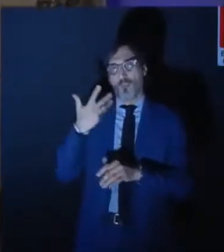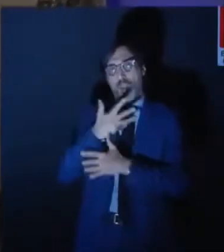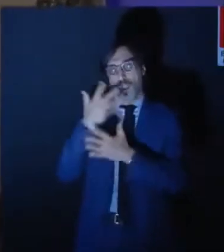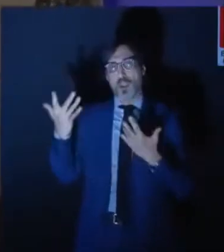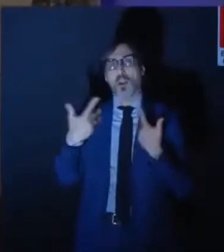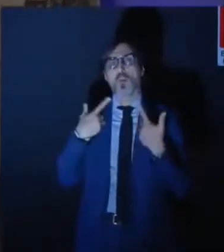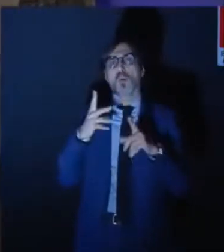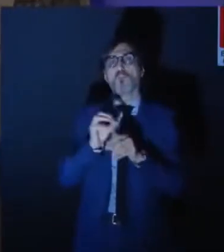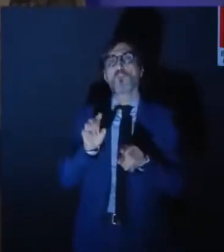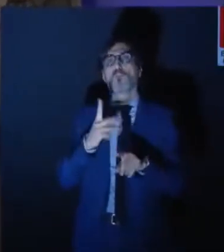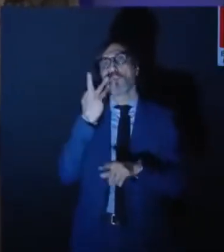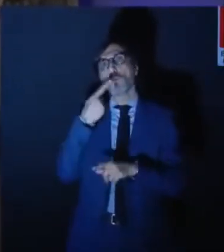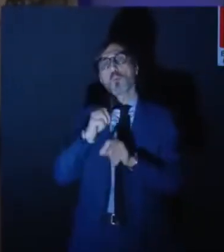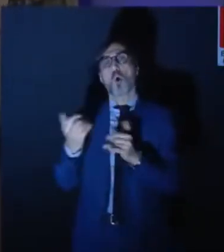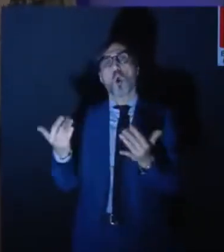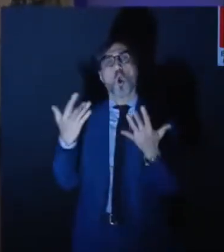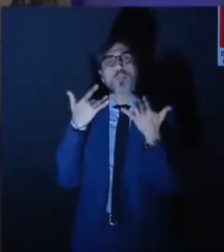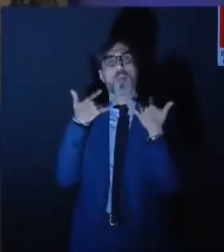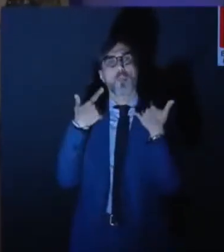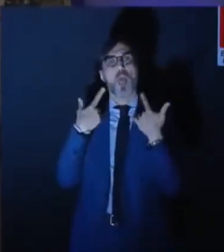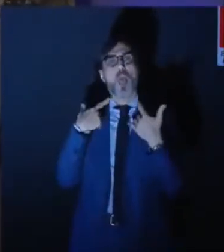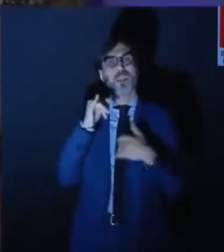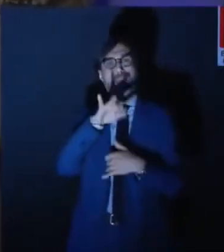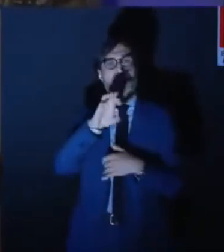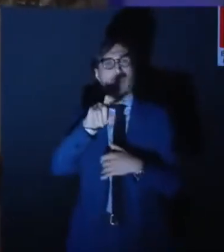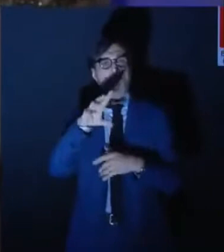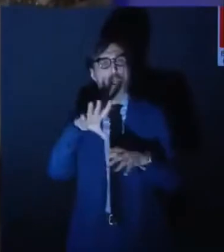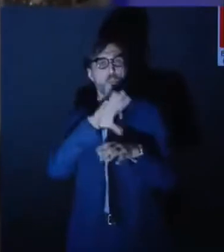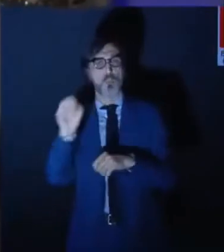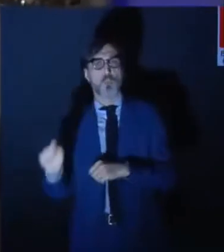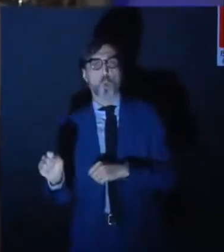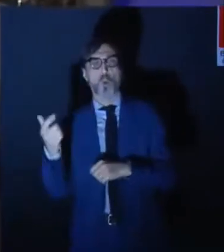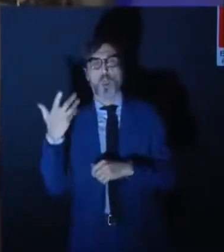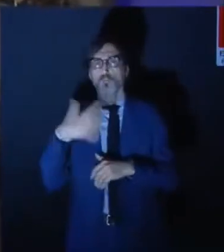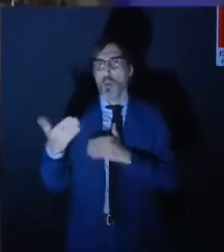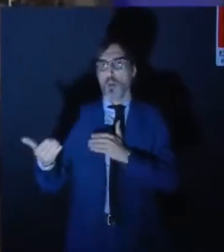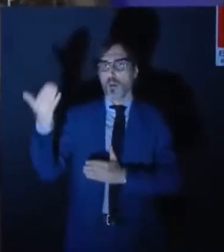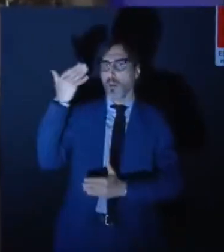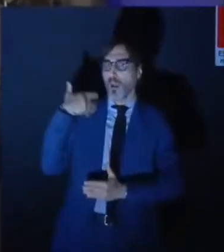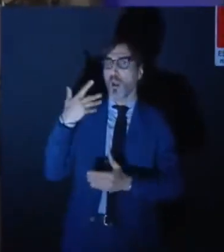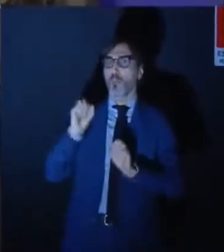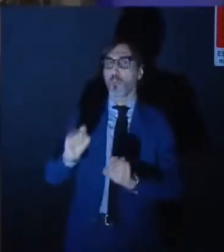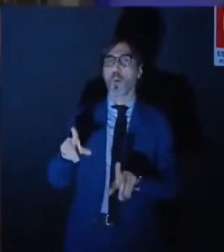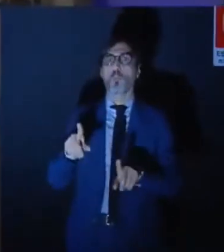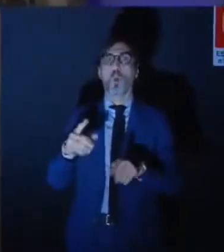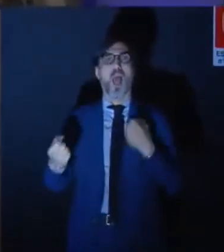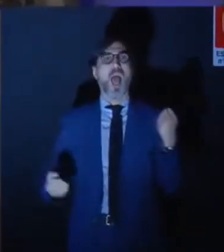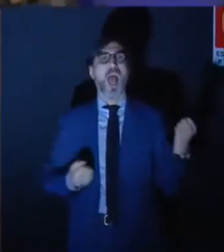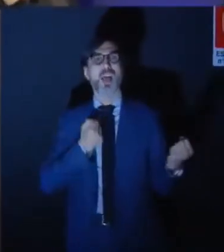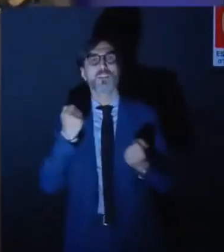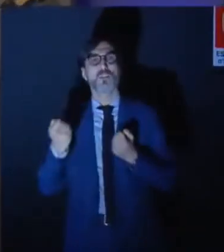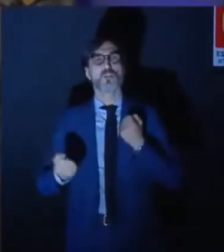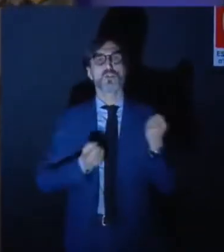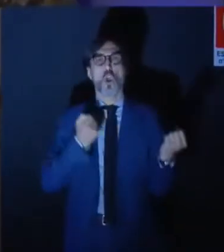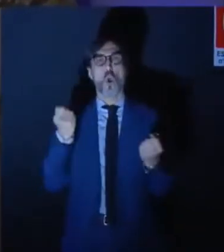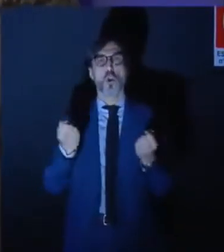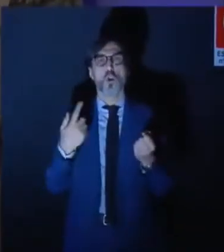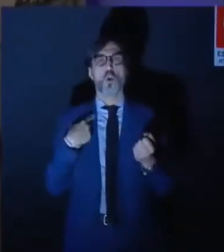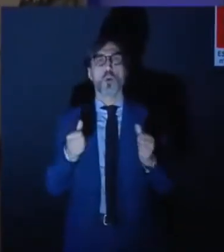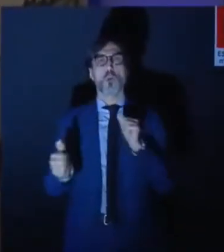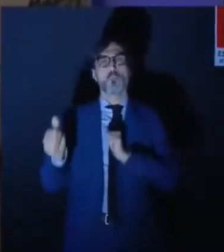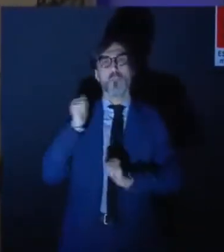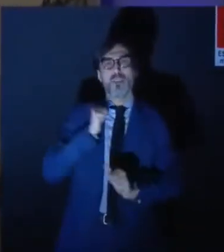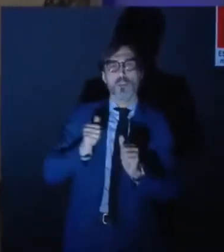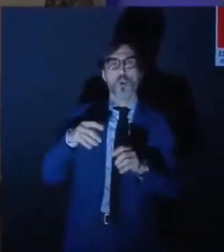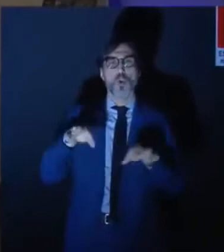contaminarci noi come in al puglia al da tempo stiamo come dire contaminando la nostra azione dal punto di vista prevenzionale con